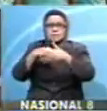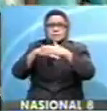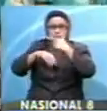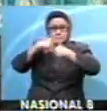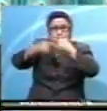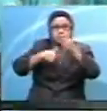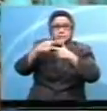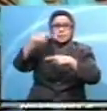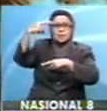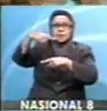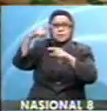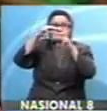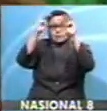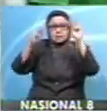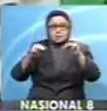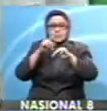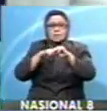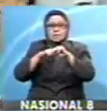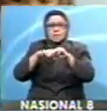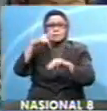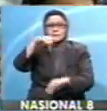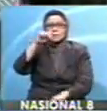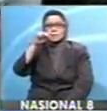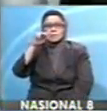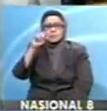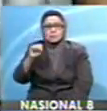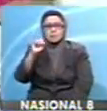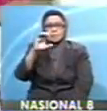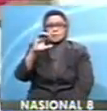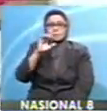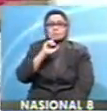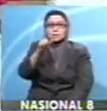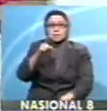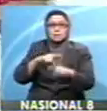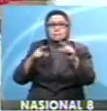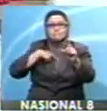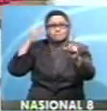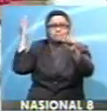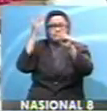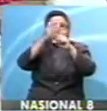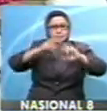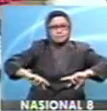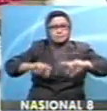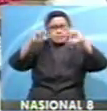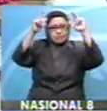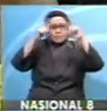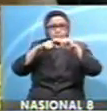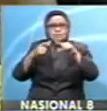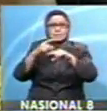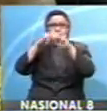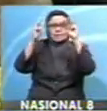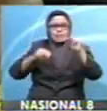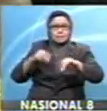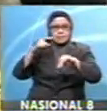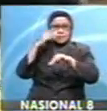musim ini pkns FC nekat untuk kembali ke Kancah Liga elit negara ini musim depan e elavasen yang diberi